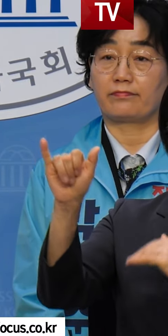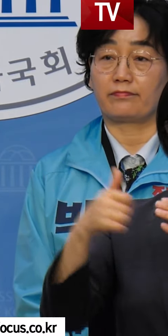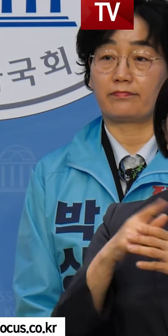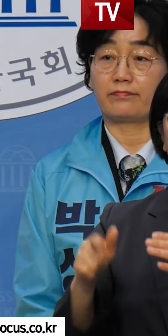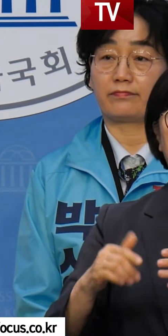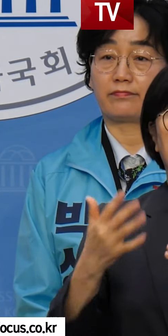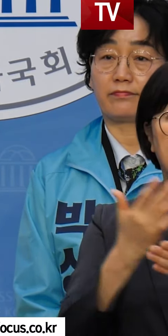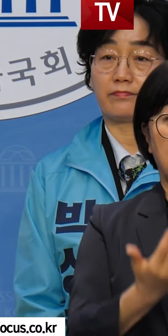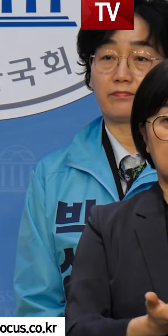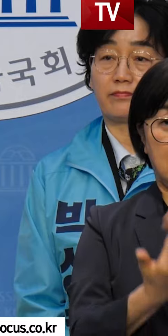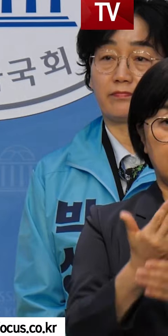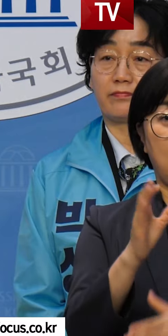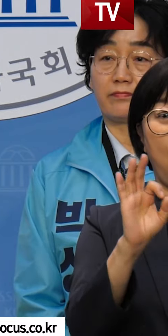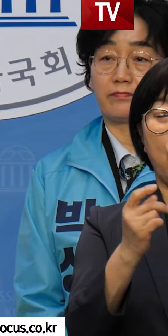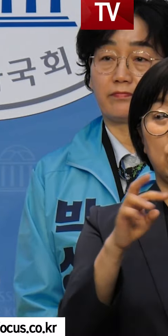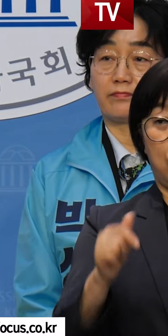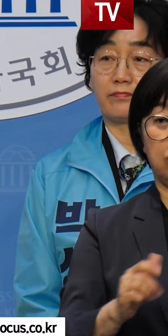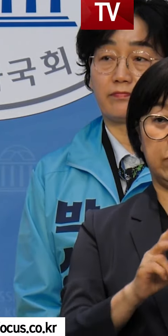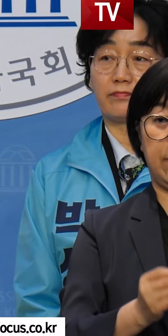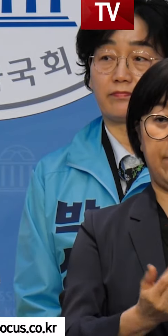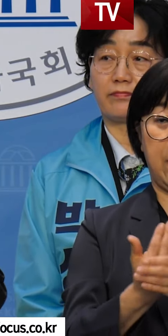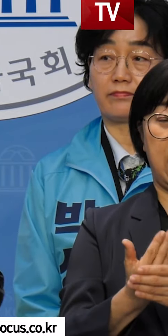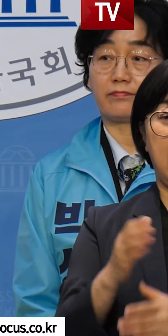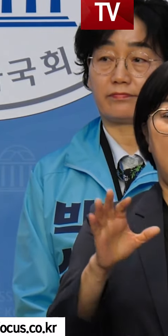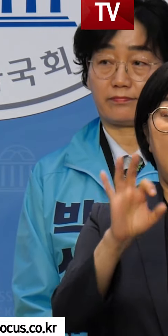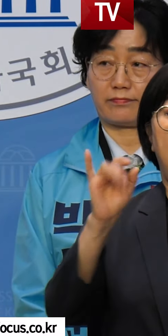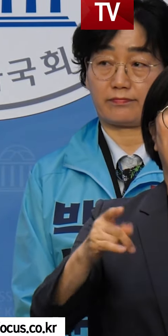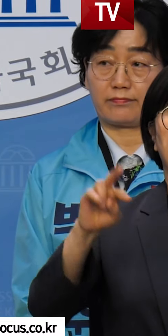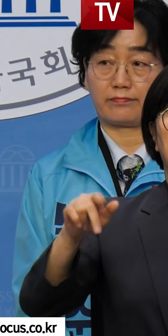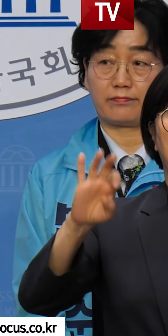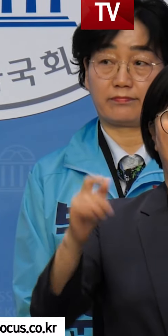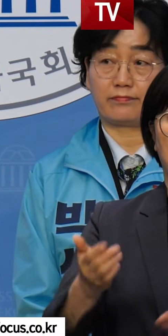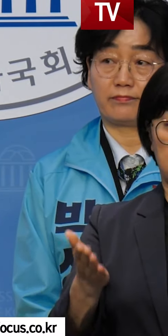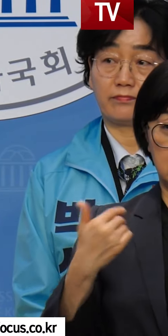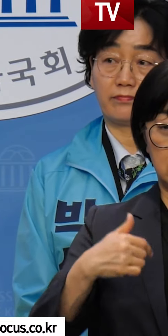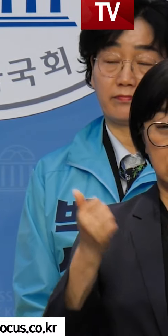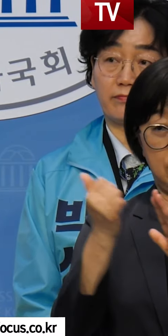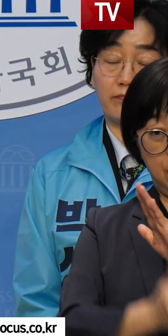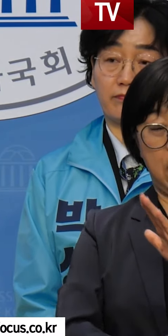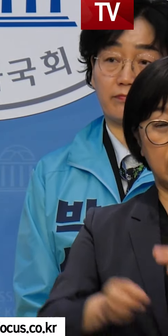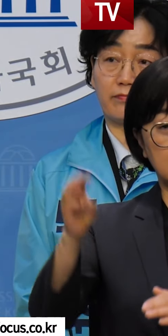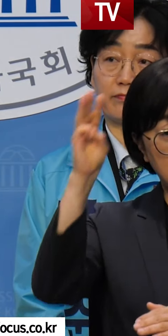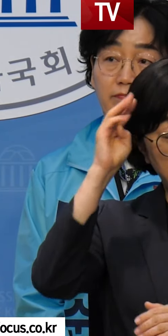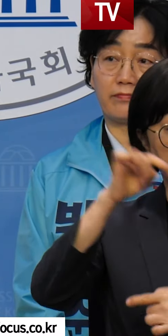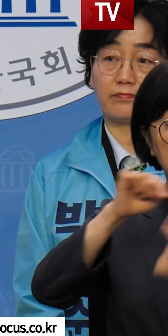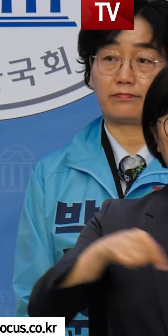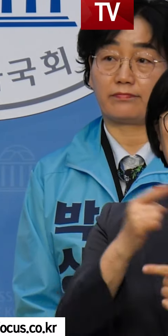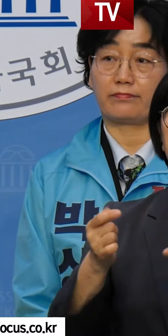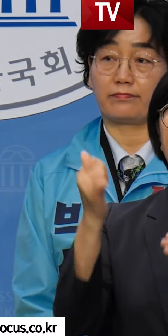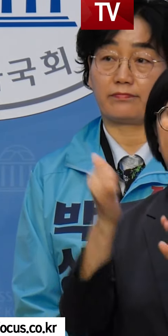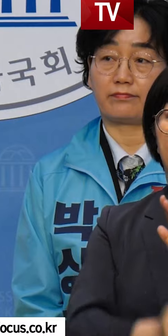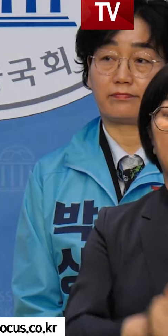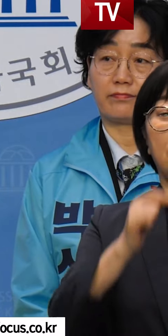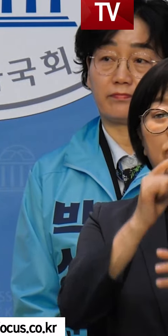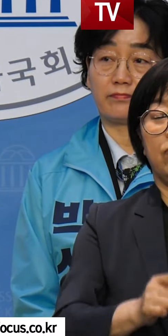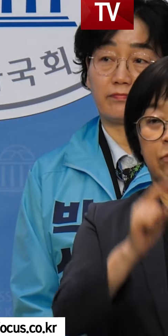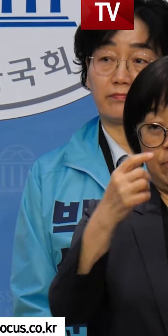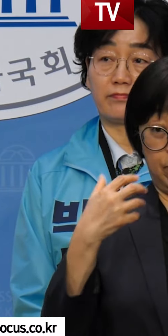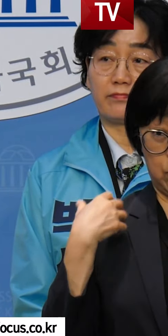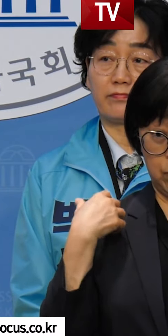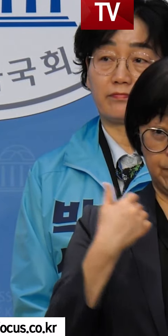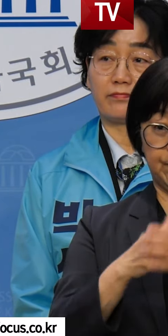이태원 참사, 오송 참사, 엑스포 유치 참패, 잼버리 운영 실패까지 윤석열